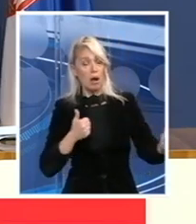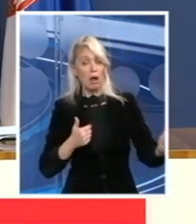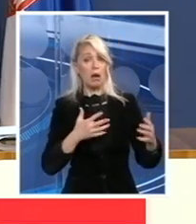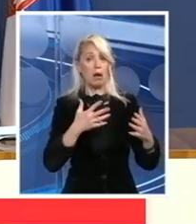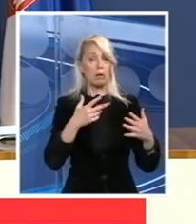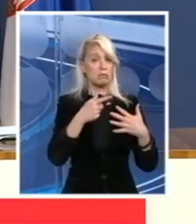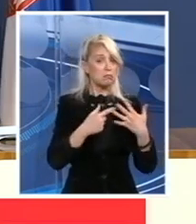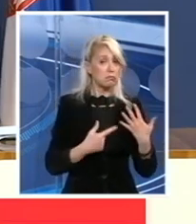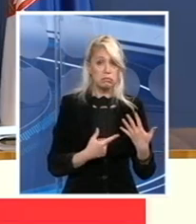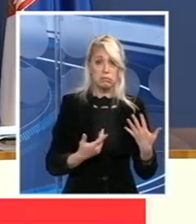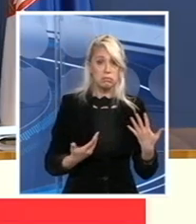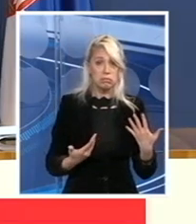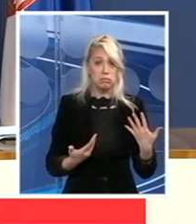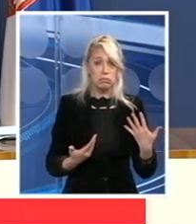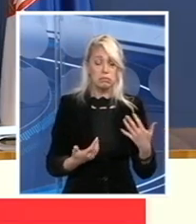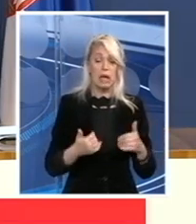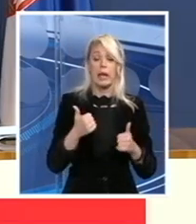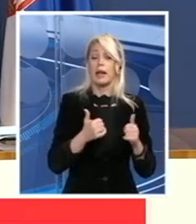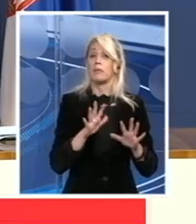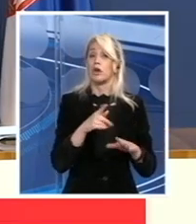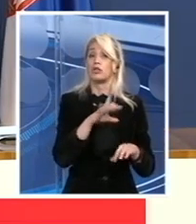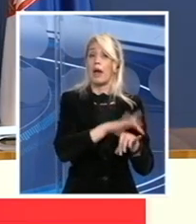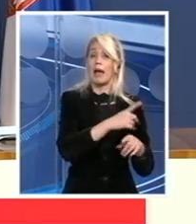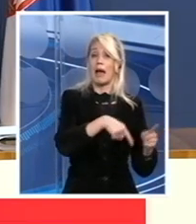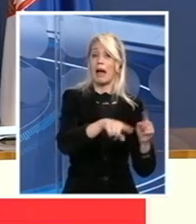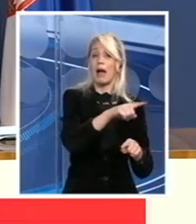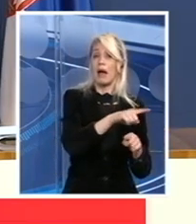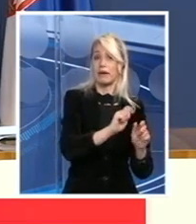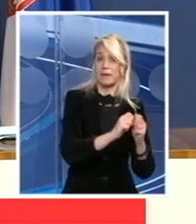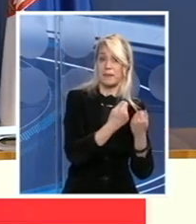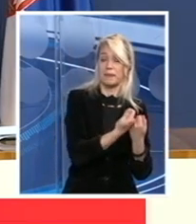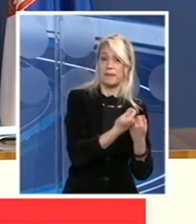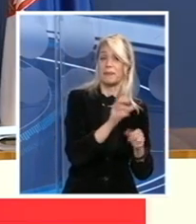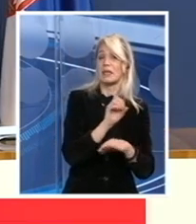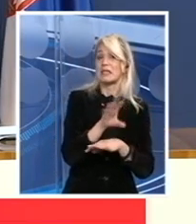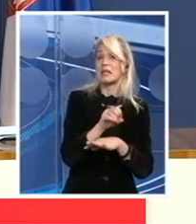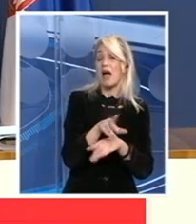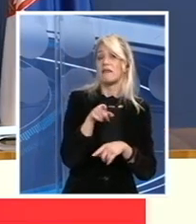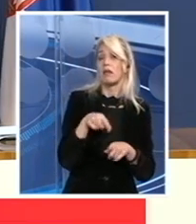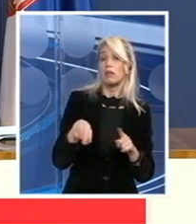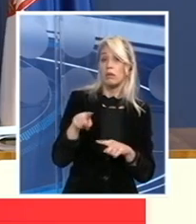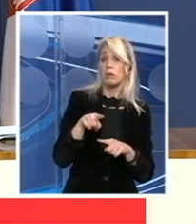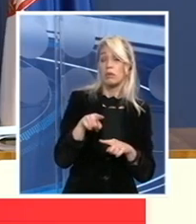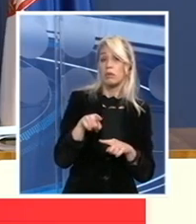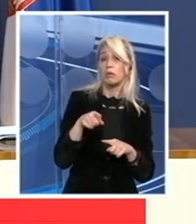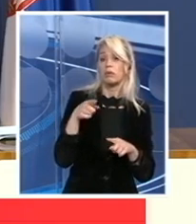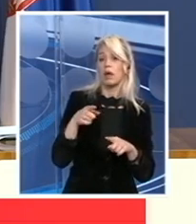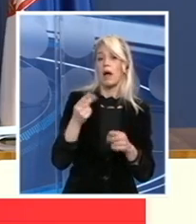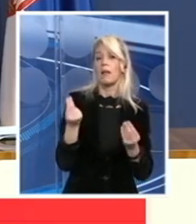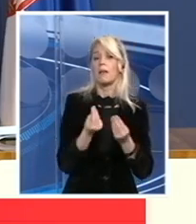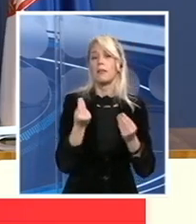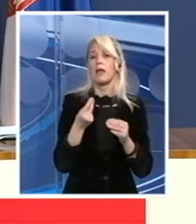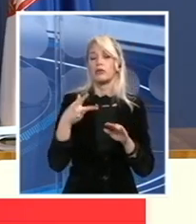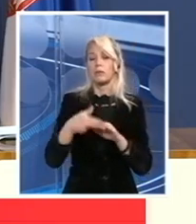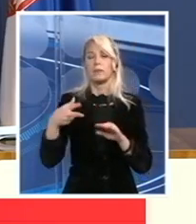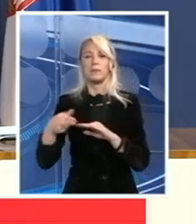da anticipirate, ili ćete možda preporučiti da se od nekih aktivnosti učesnici izbornog procesa uzdrže?